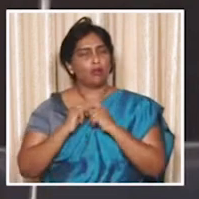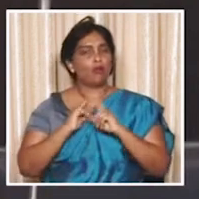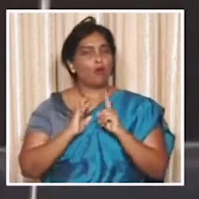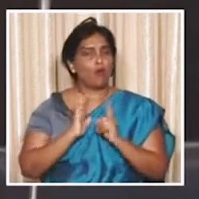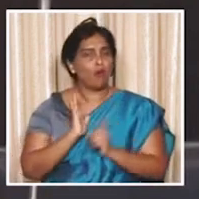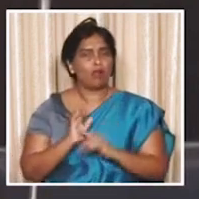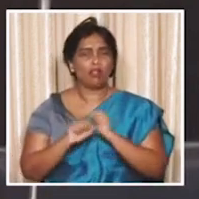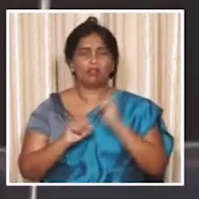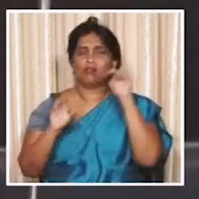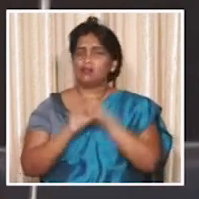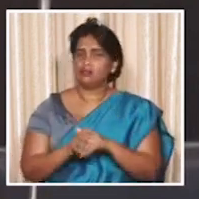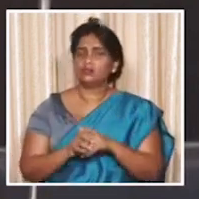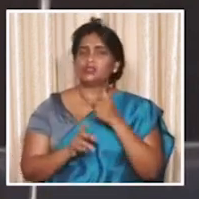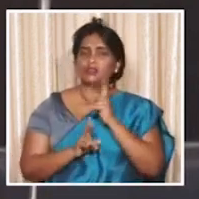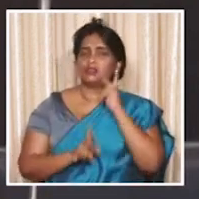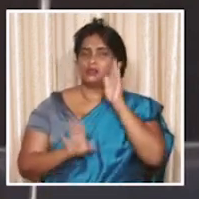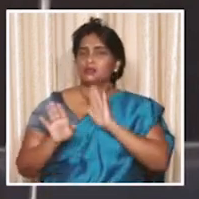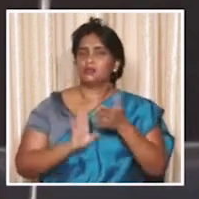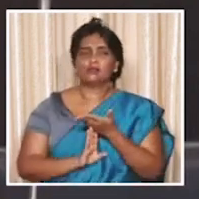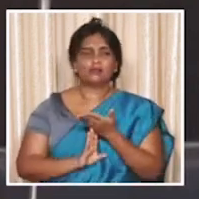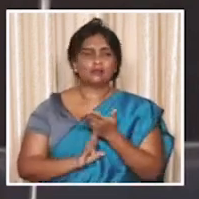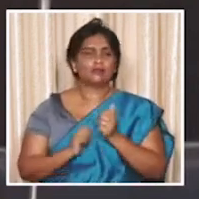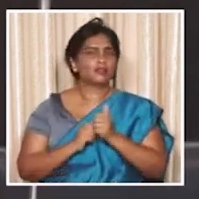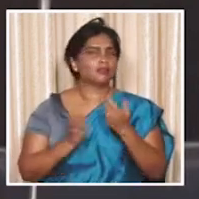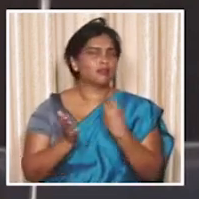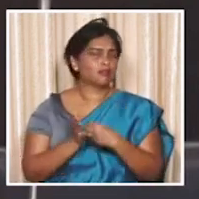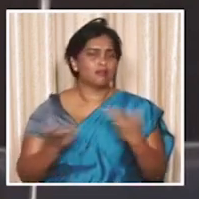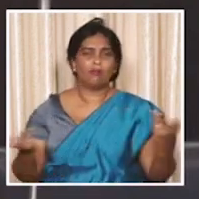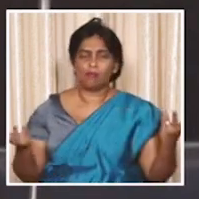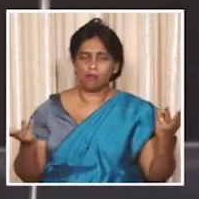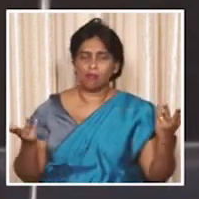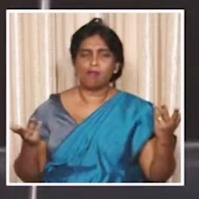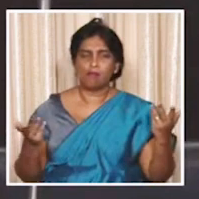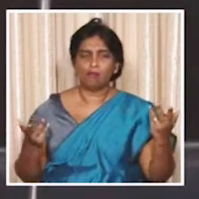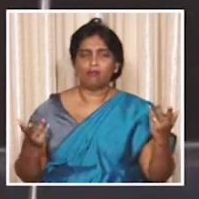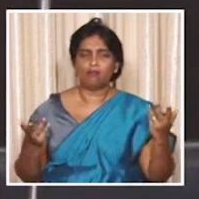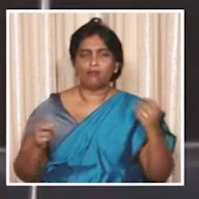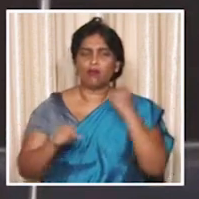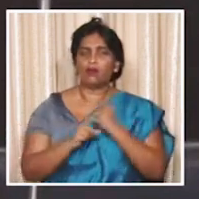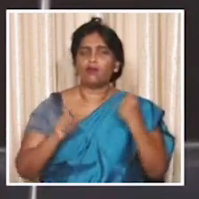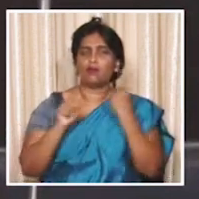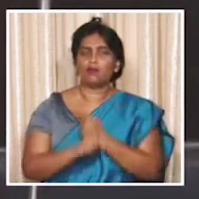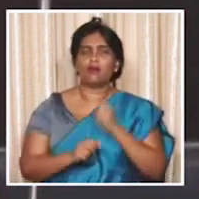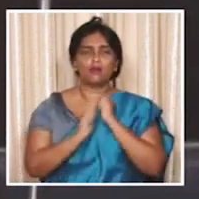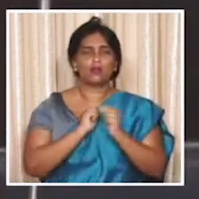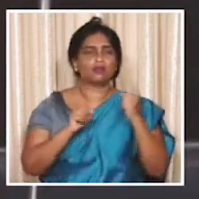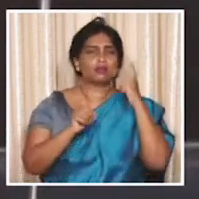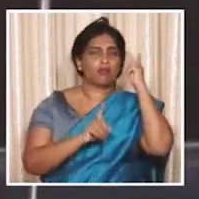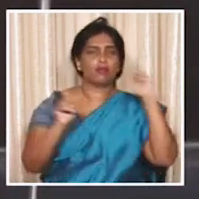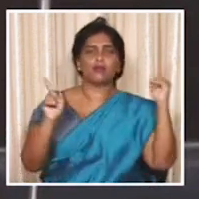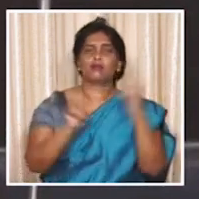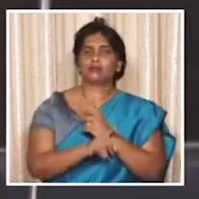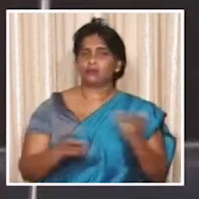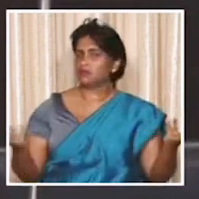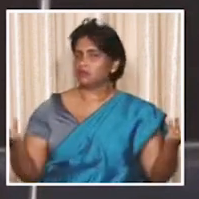මිනිහෙක් දාලා තිබ්බාම ඩිසේබේ ඩිපෝ මැනේජර්ලා හිටියට එයාලට නඩත්තු කරන්න බෑ. එහෙම තමයි. ආණ්ඩු මාරු වෙනකොට ඩිපෝ මැනේජර්ස්ලාත් මාරු වෙනවා.